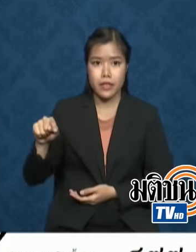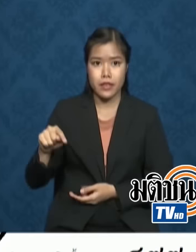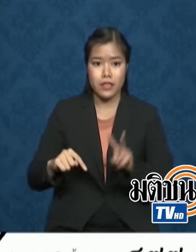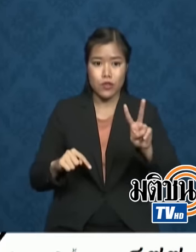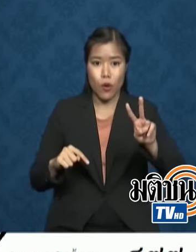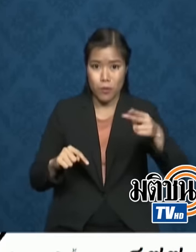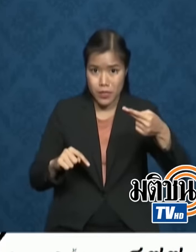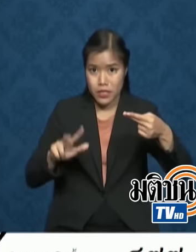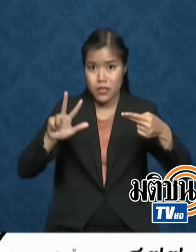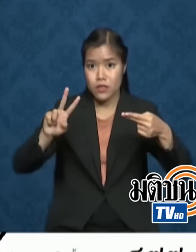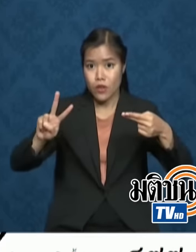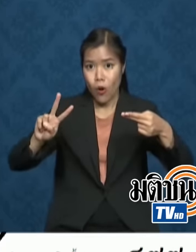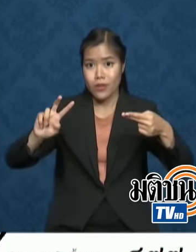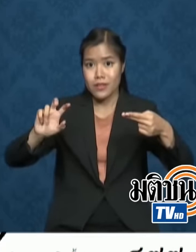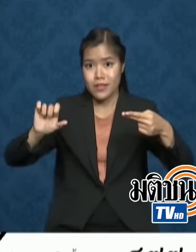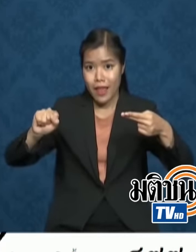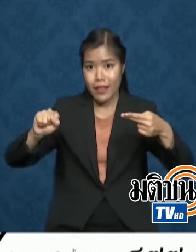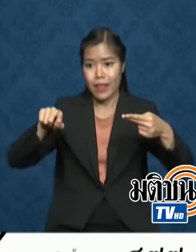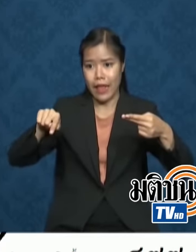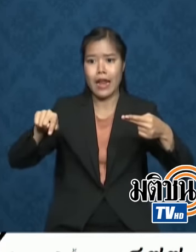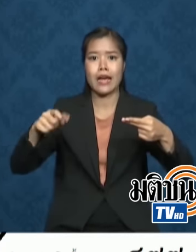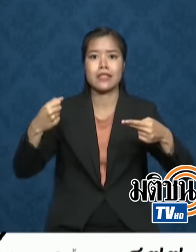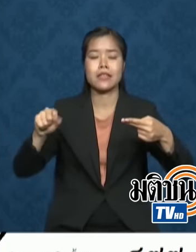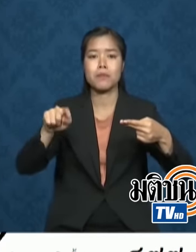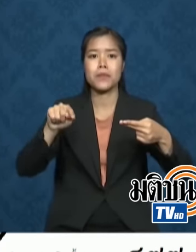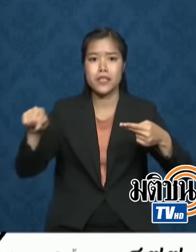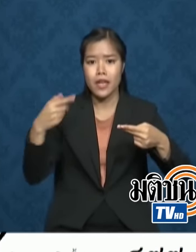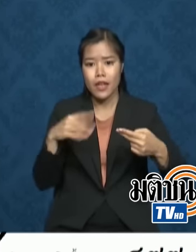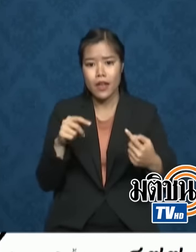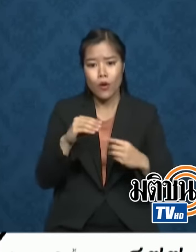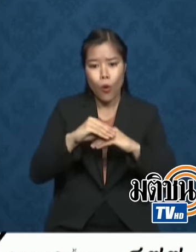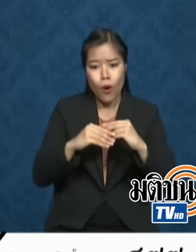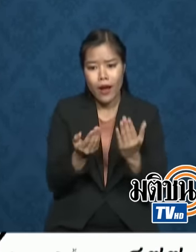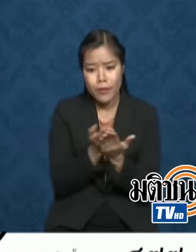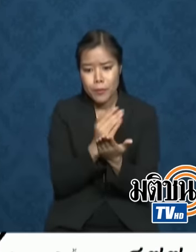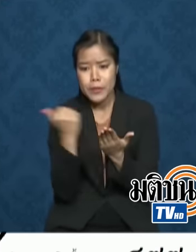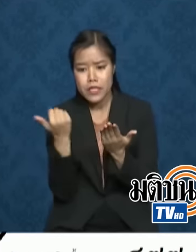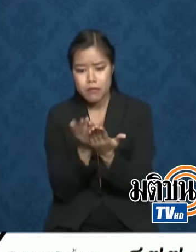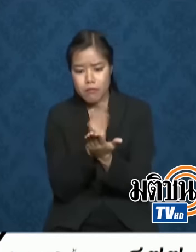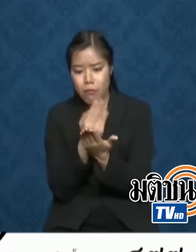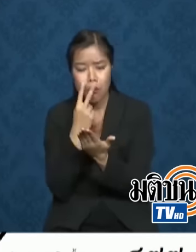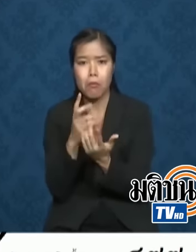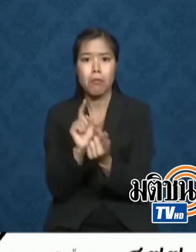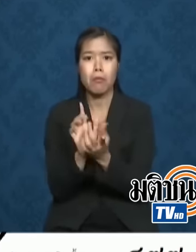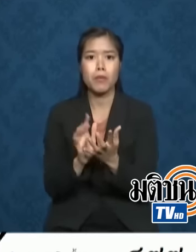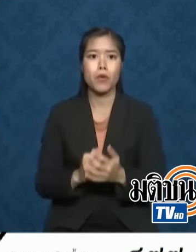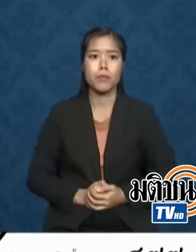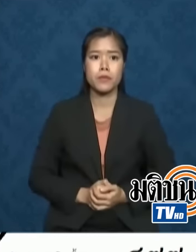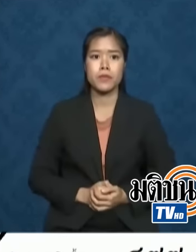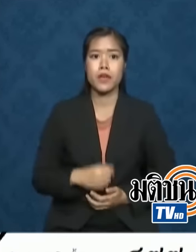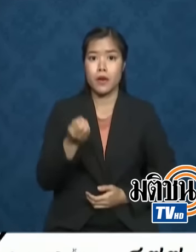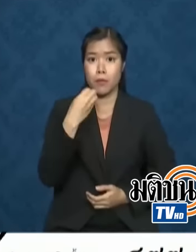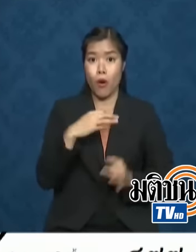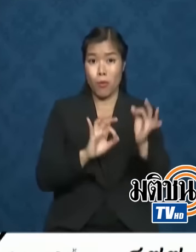แล้วผมไปดูโครงการอื่นๆที่มีเป้าหมายลักษณะนี้ก็ไม่มีแล้วนะครับนั่นหมายความว่าท่านพูดว่าท่านจะลดการเผา